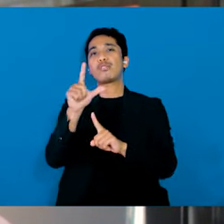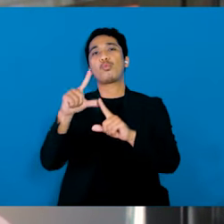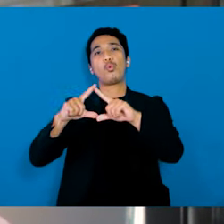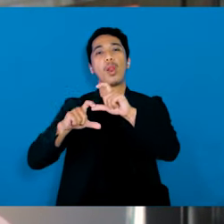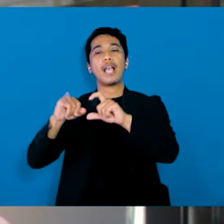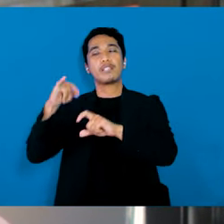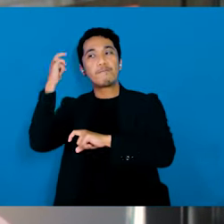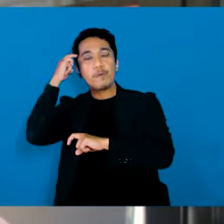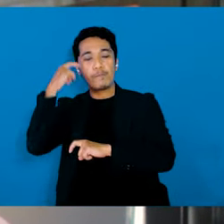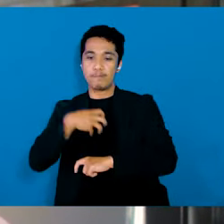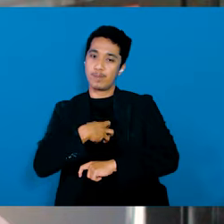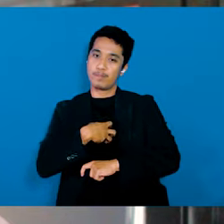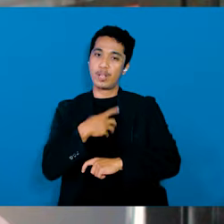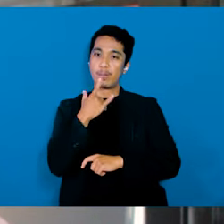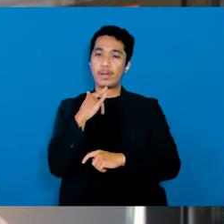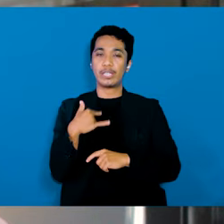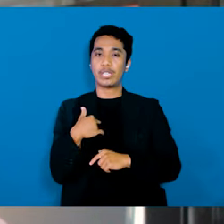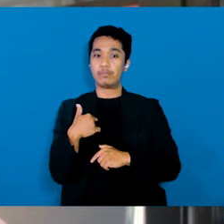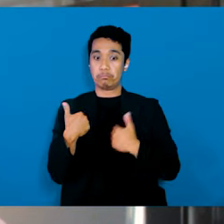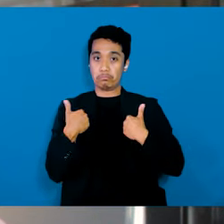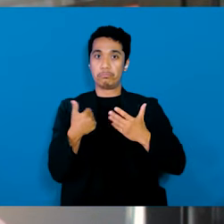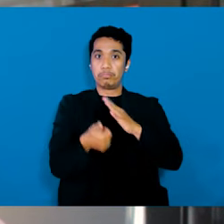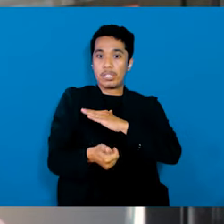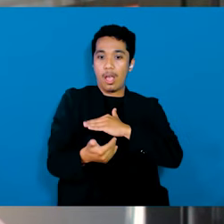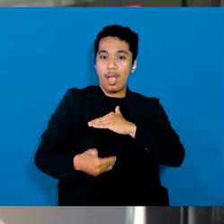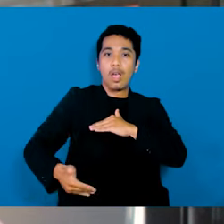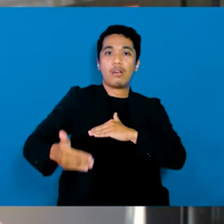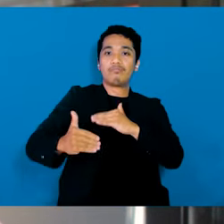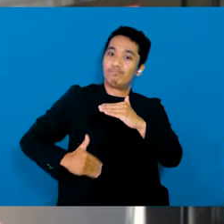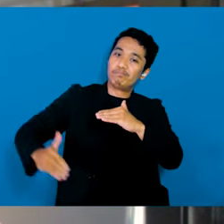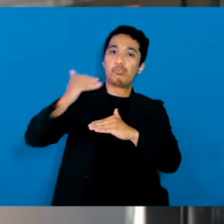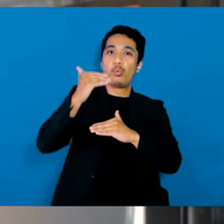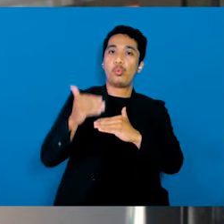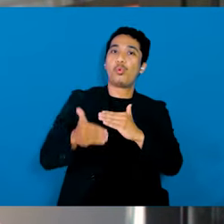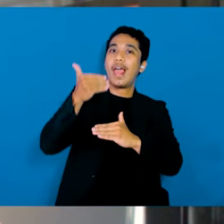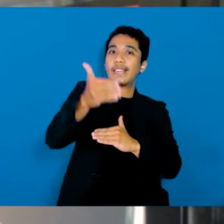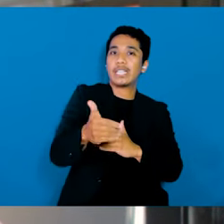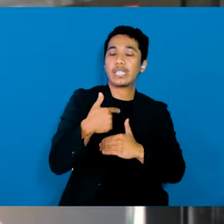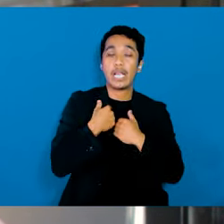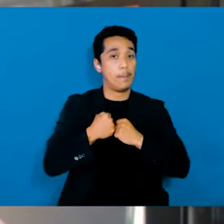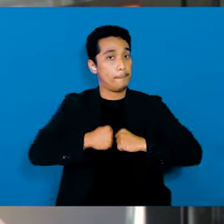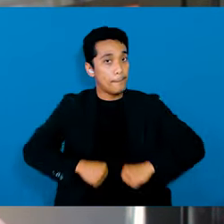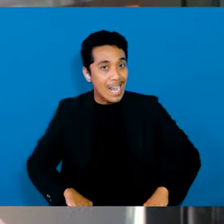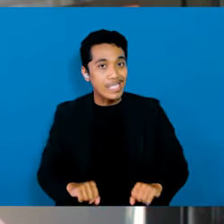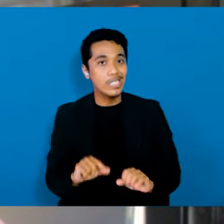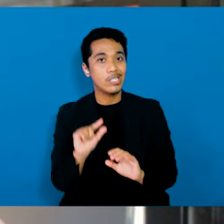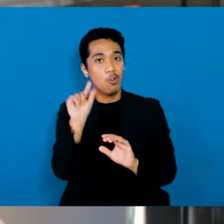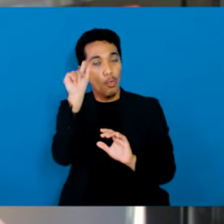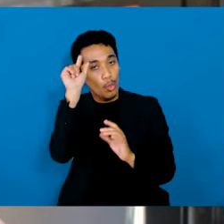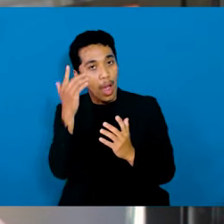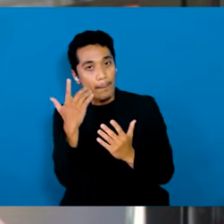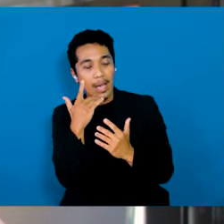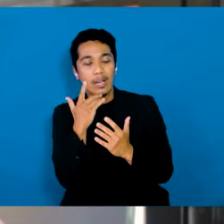karena dianggap kamu bisa kok, nanti bisa meraih ini, kamu bisa kok. Jadi ya saya berani